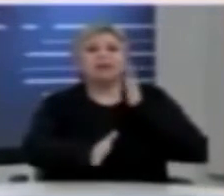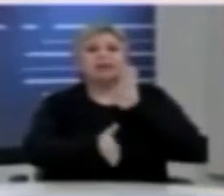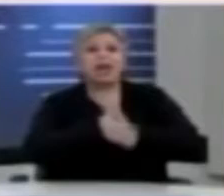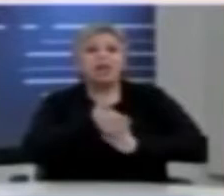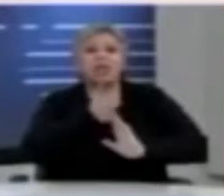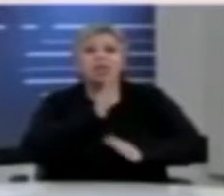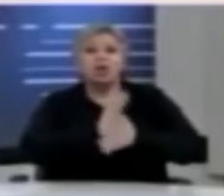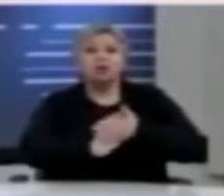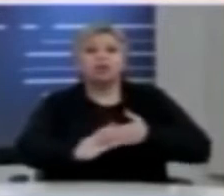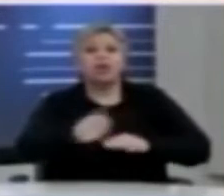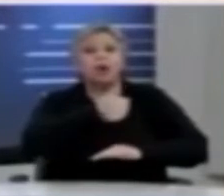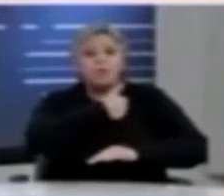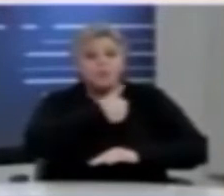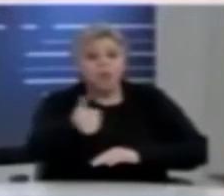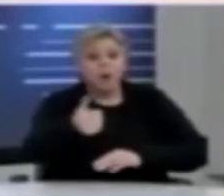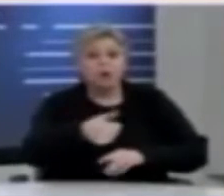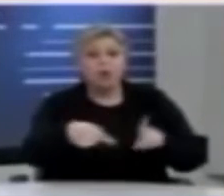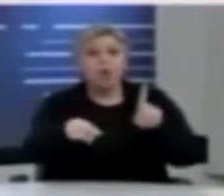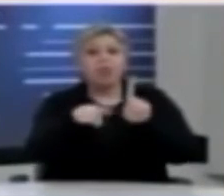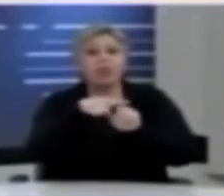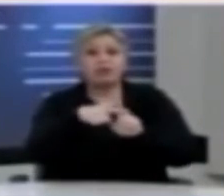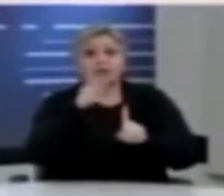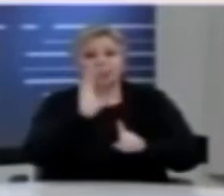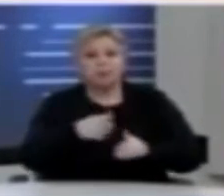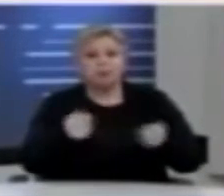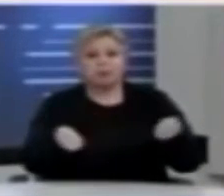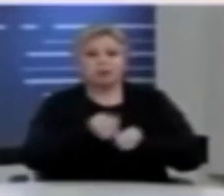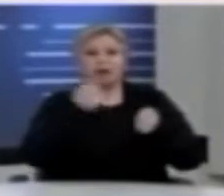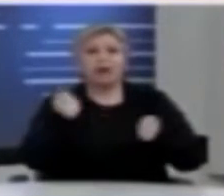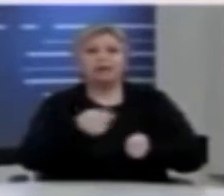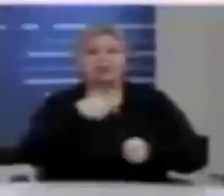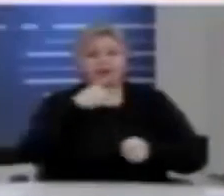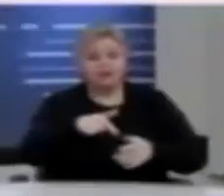είναι το μόνο που μπορείτε να προσφέρετε στην παρούσα φάση.